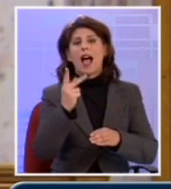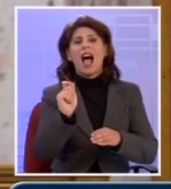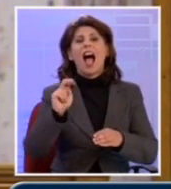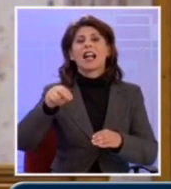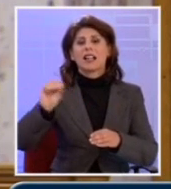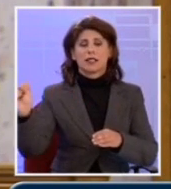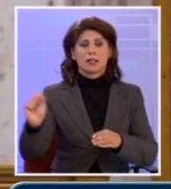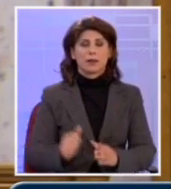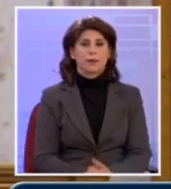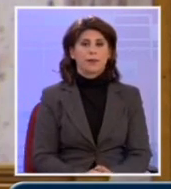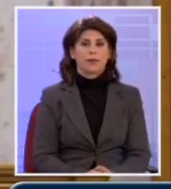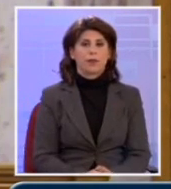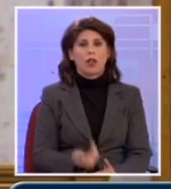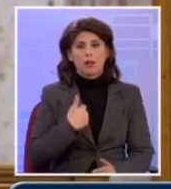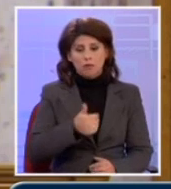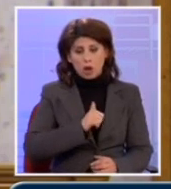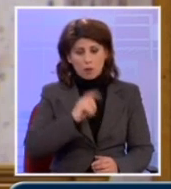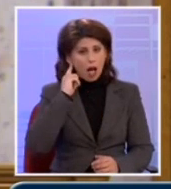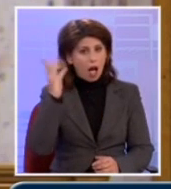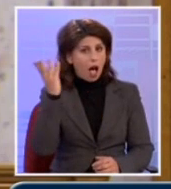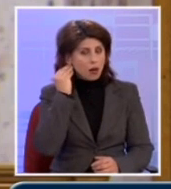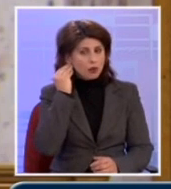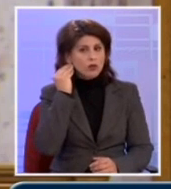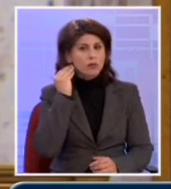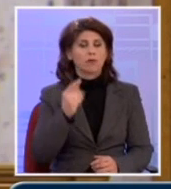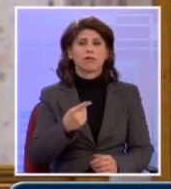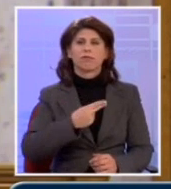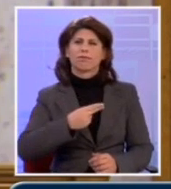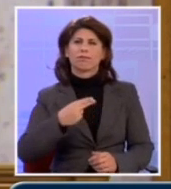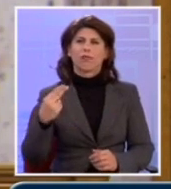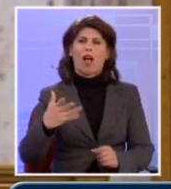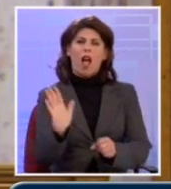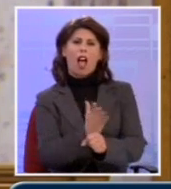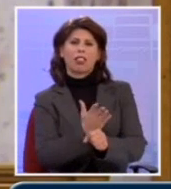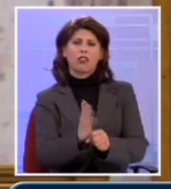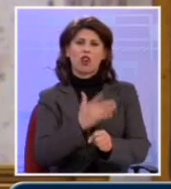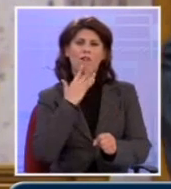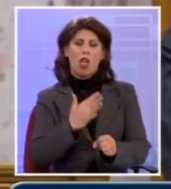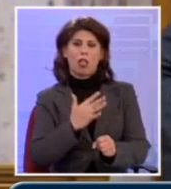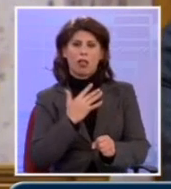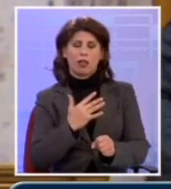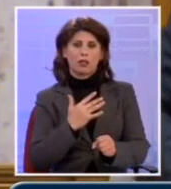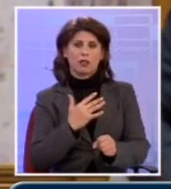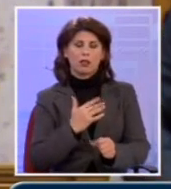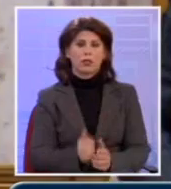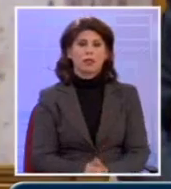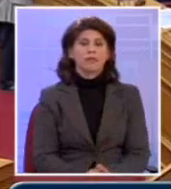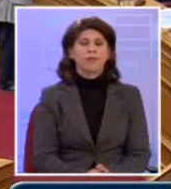Ήμασταν αυτοίκοες μάρτυρες ενός κρεσέντου καταστροφολογίας